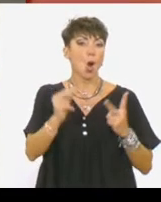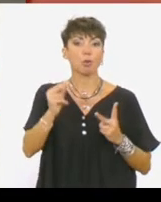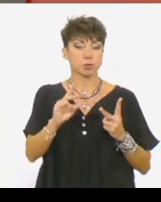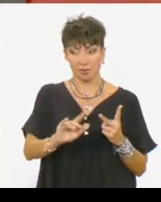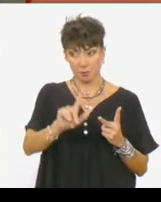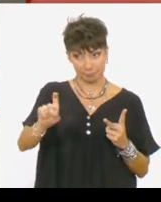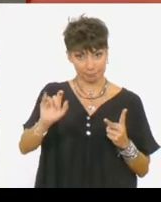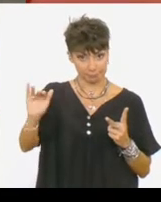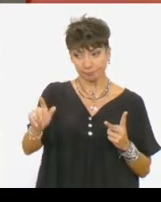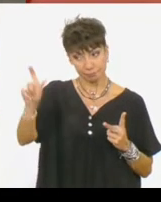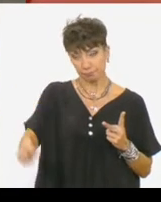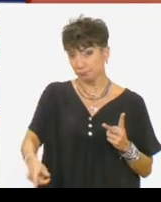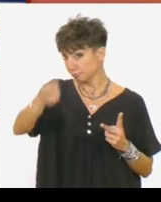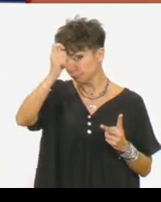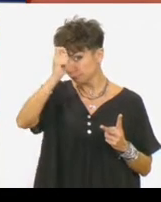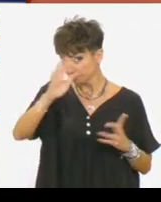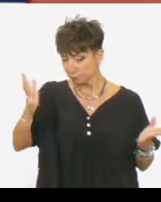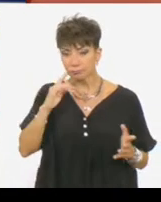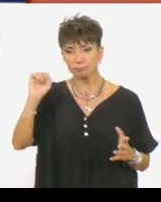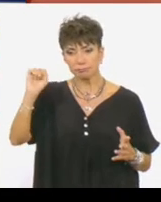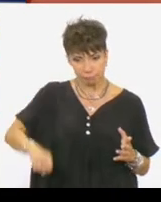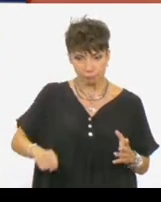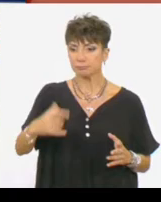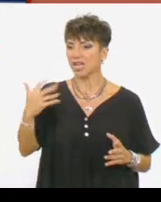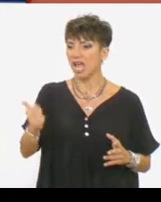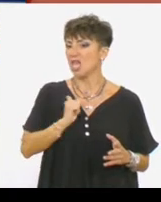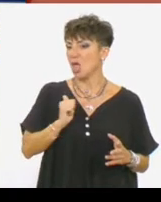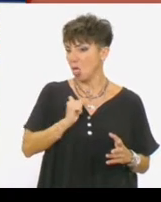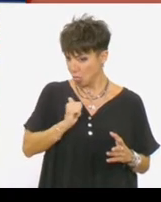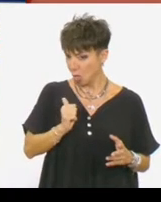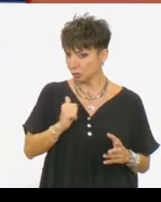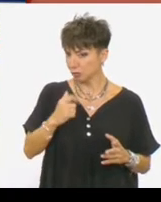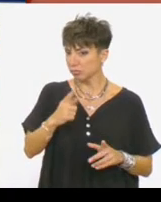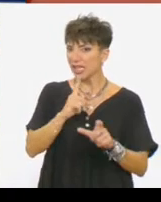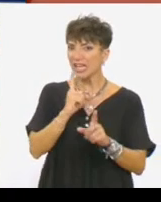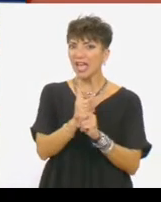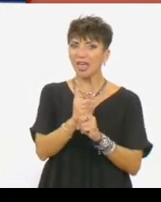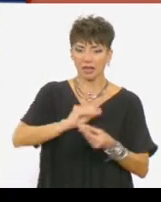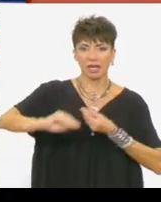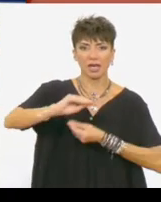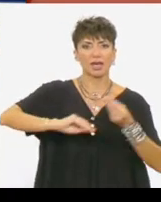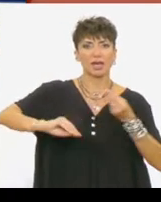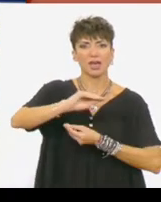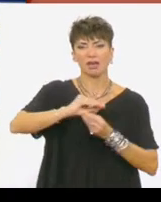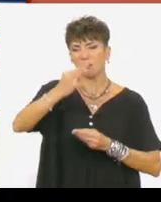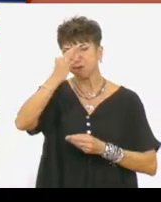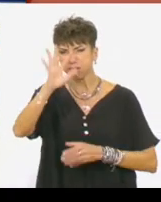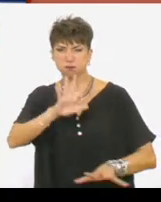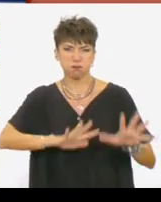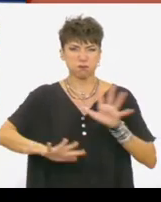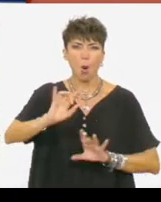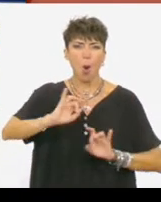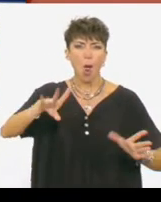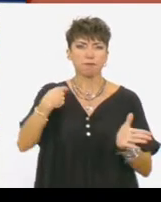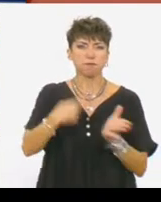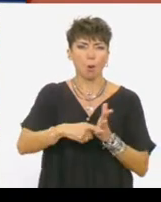Εσείς παραδέχεστε ότι μετέχετε, είναι υπό την ιδιοκτησία σας, offshore εταιρείες, αυτό που λέμε εξωχώριες εταιρείες. Με βάση